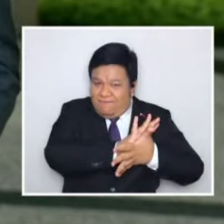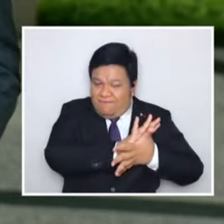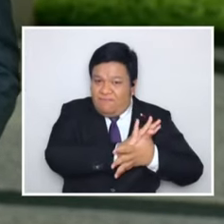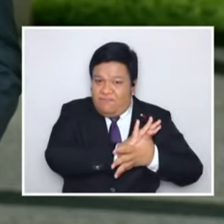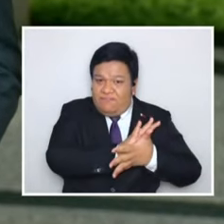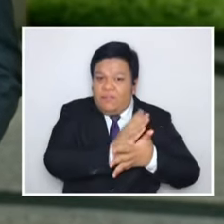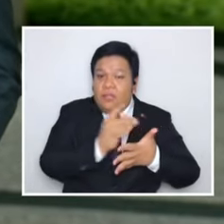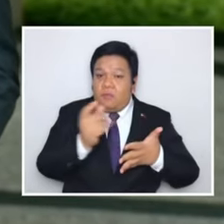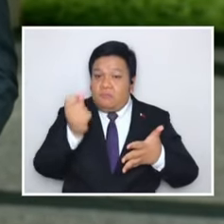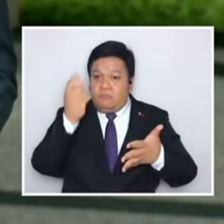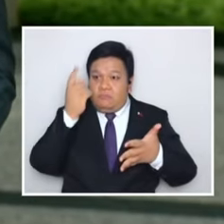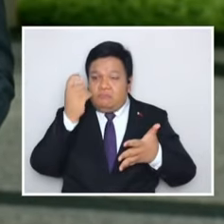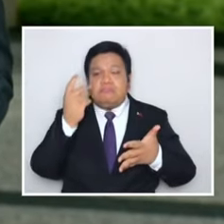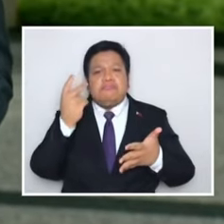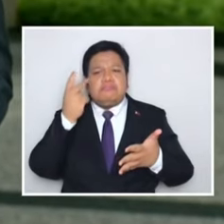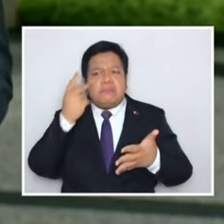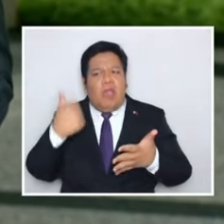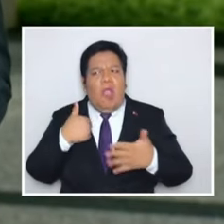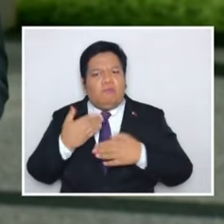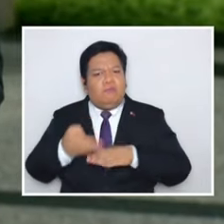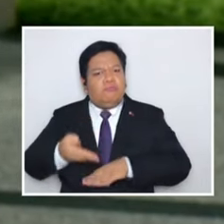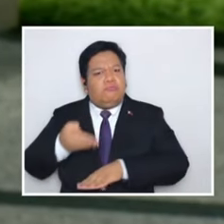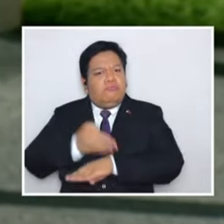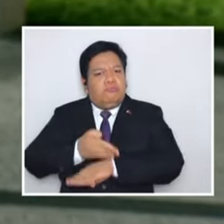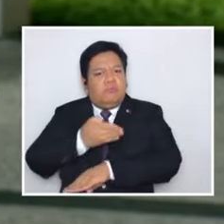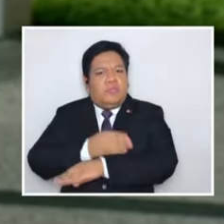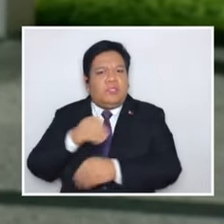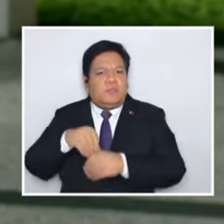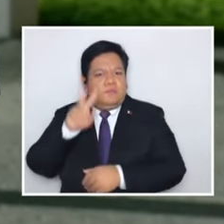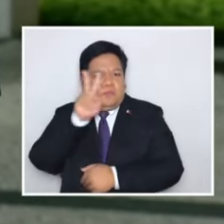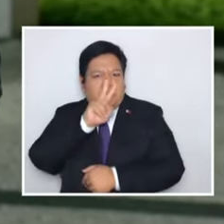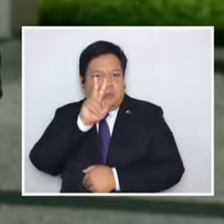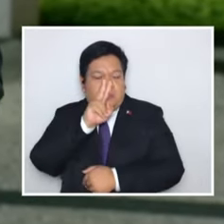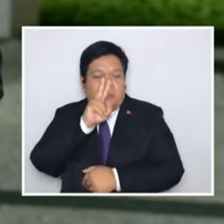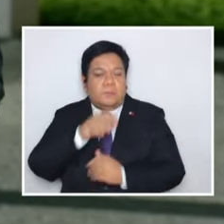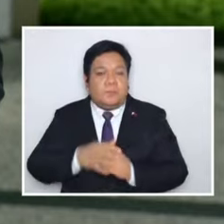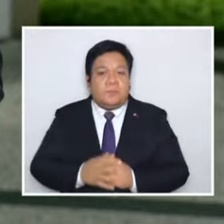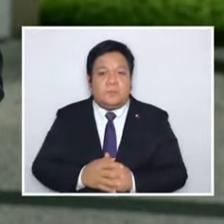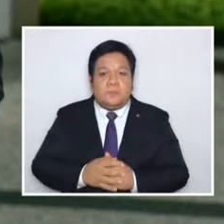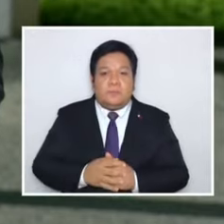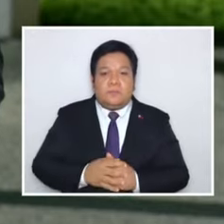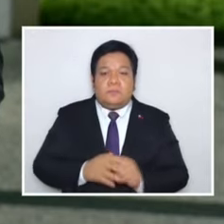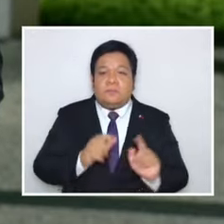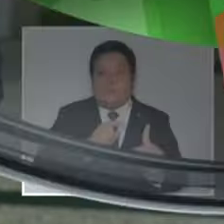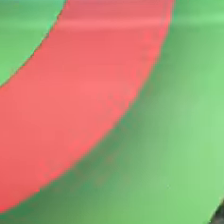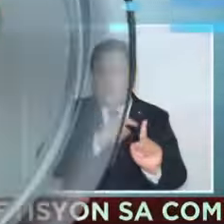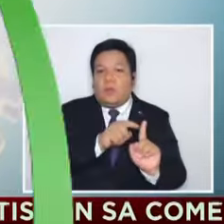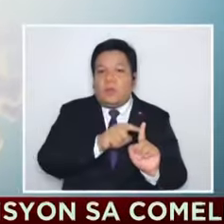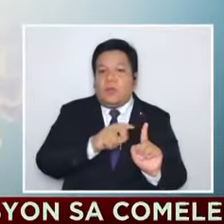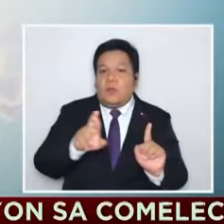nakikitang pagbuti ng sitwasyon sa Visayas. Nagpa-patrol Rafael Posan.